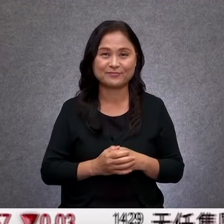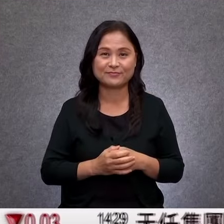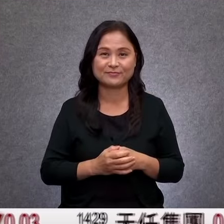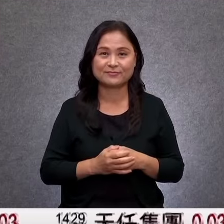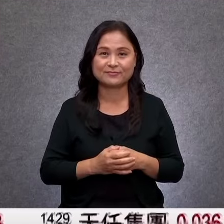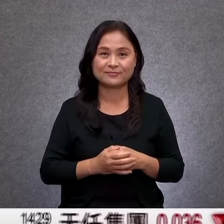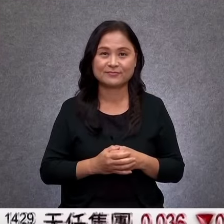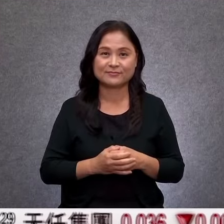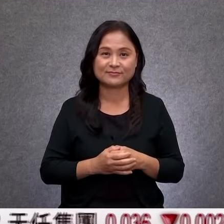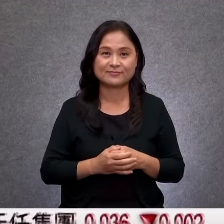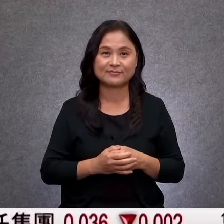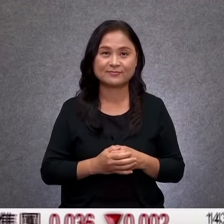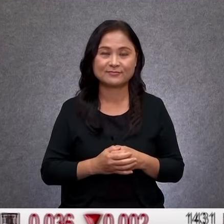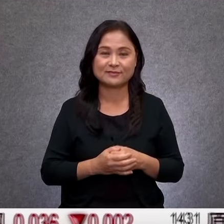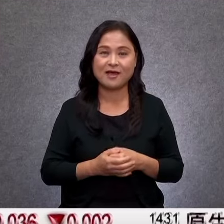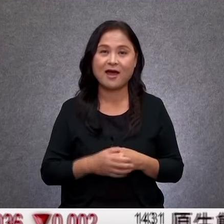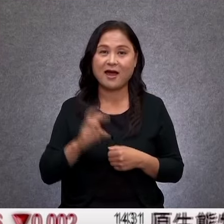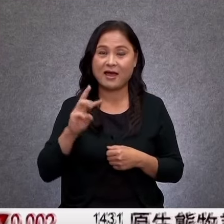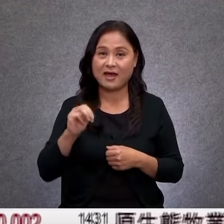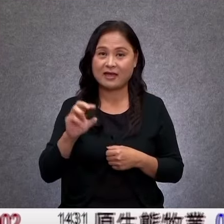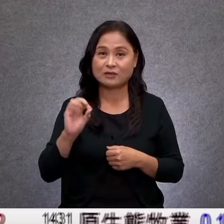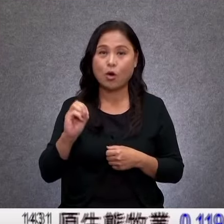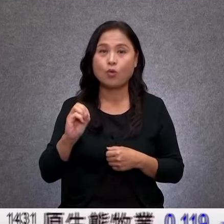香港電台嘅方嘉莉、